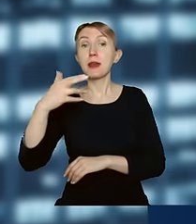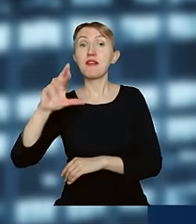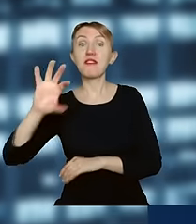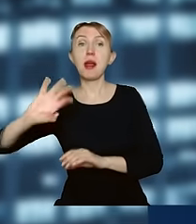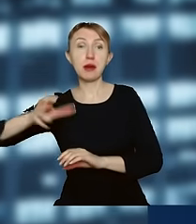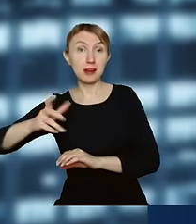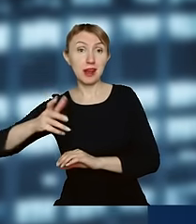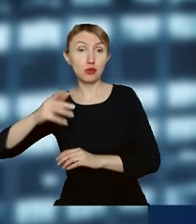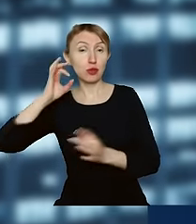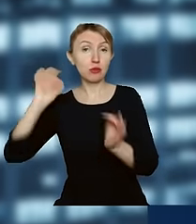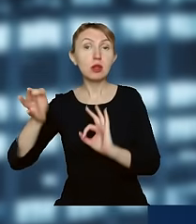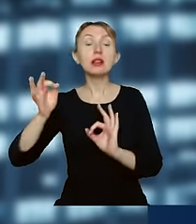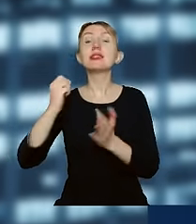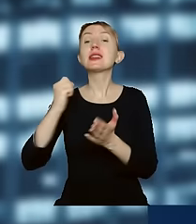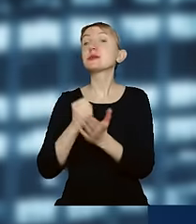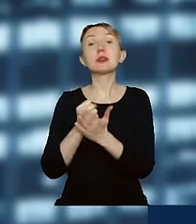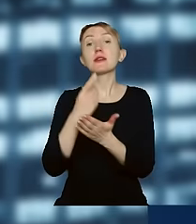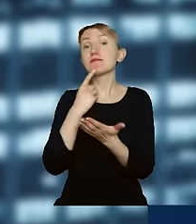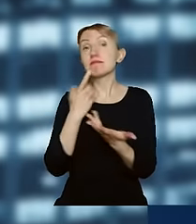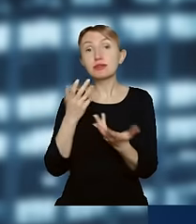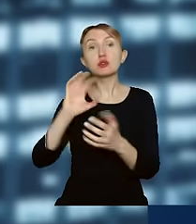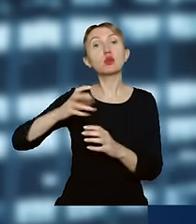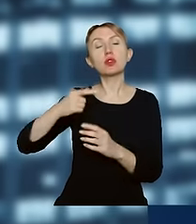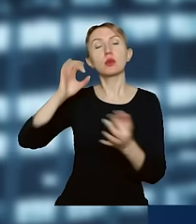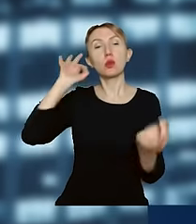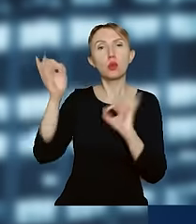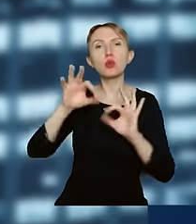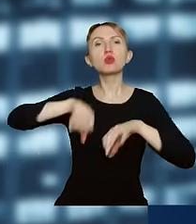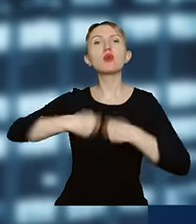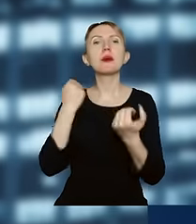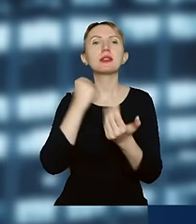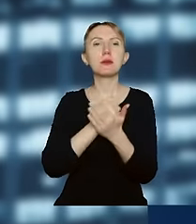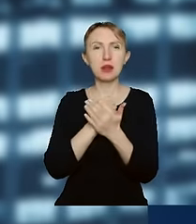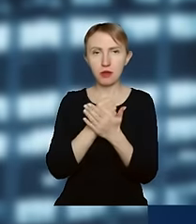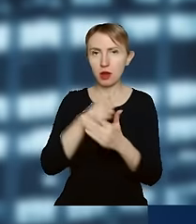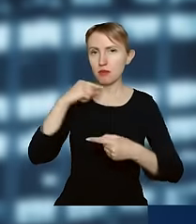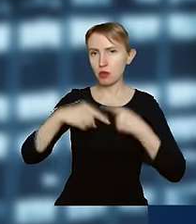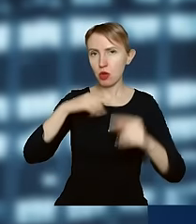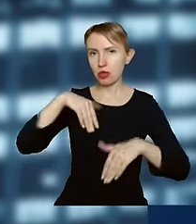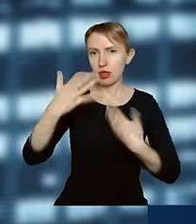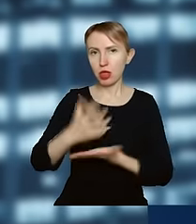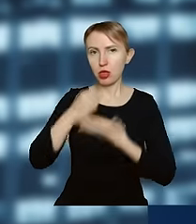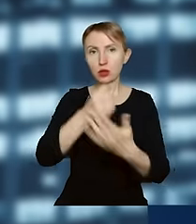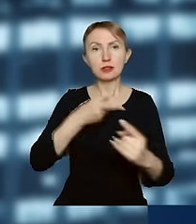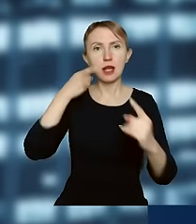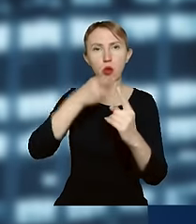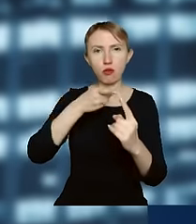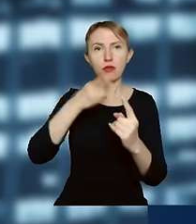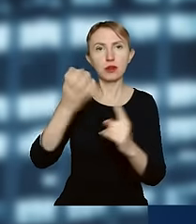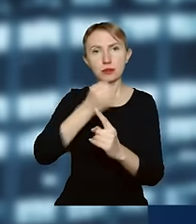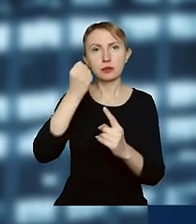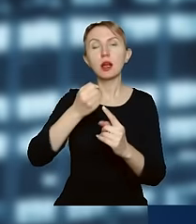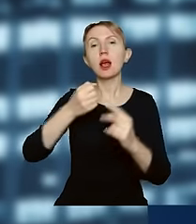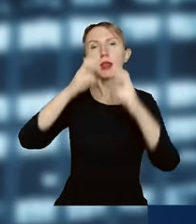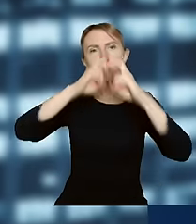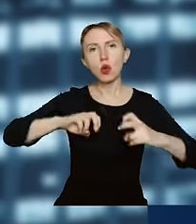Czego dotyczy ta sprawa? Jak podaje RMF, chodzi o złamanie prawa w ramach procesu przyznawania dotacji celowych na konserwatorskie